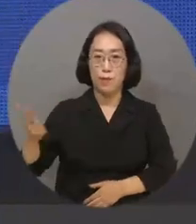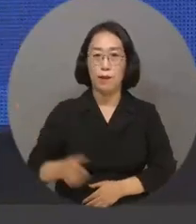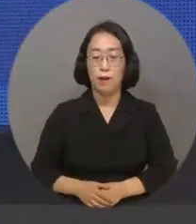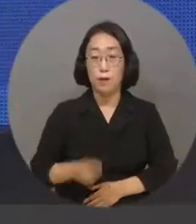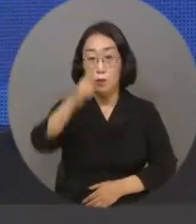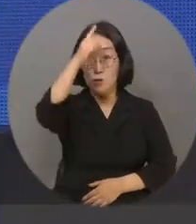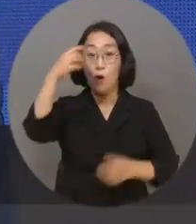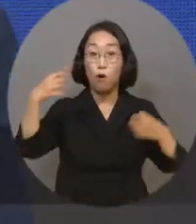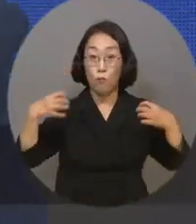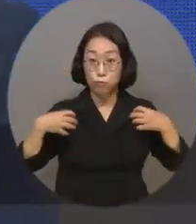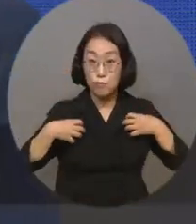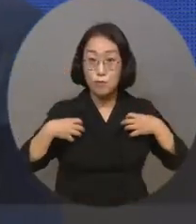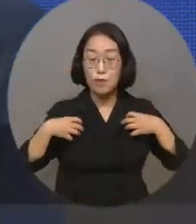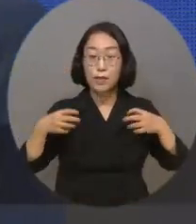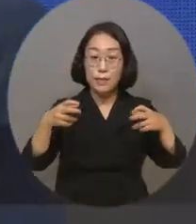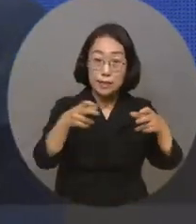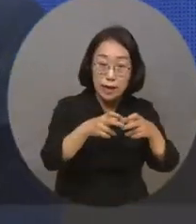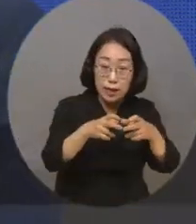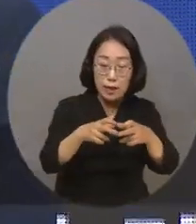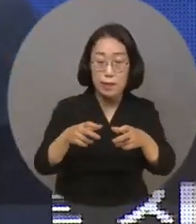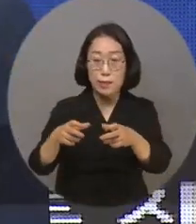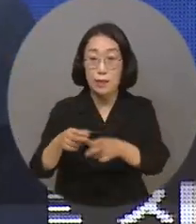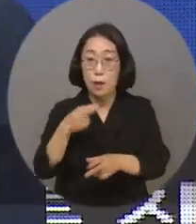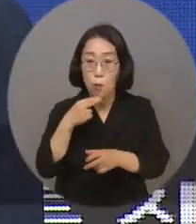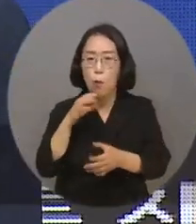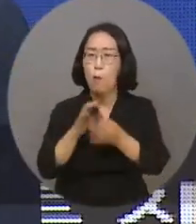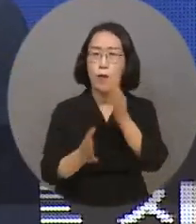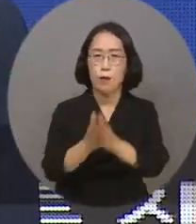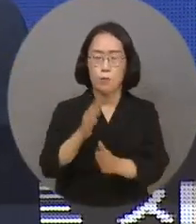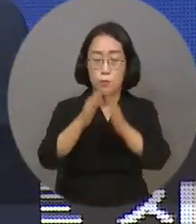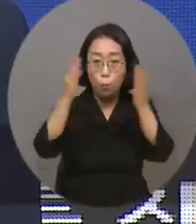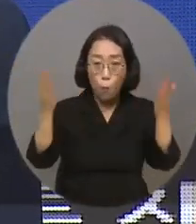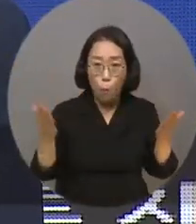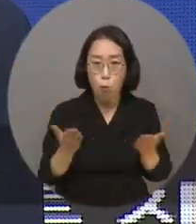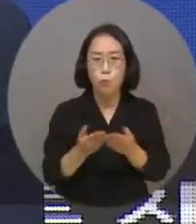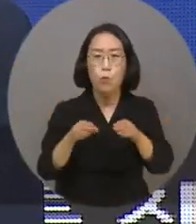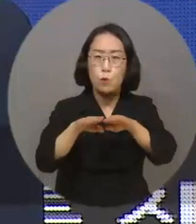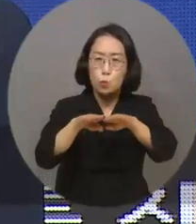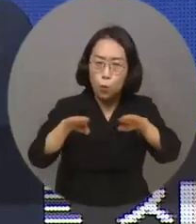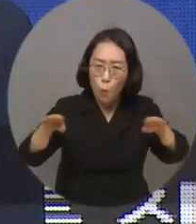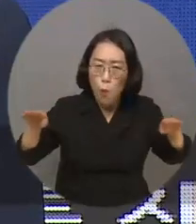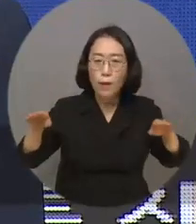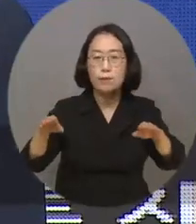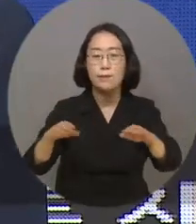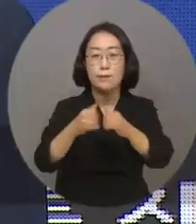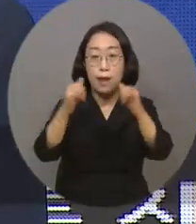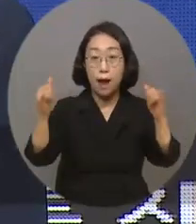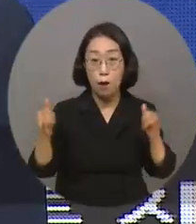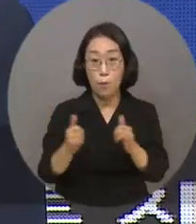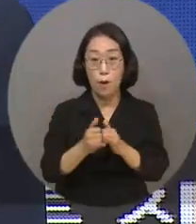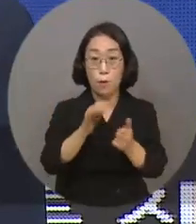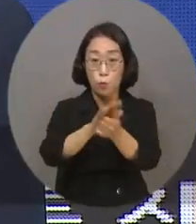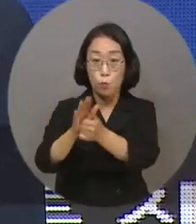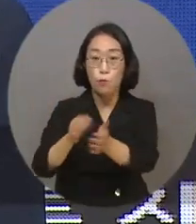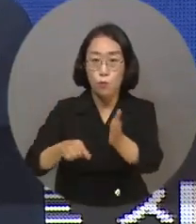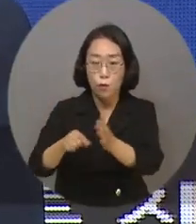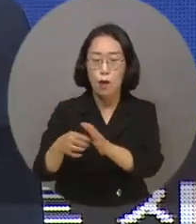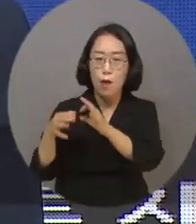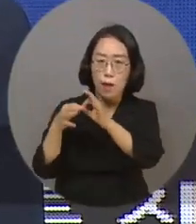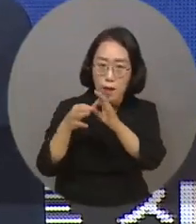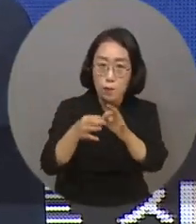정부는 장애인도 비장애인과 다름없이 공정한 기회를 갖는 사회를 만들기 위해 향후에도